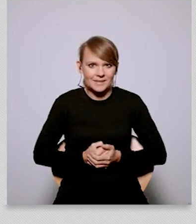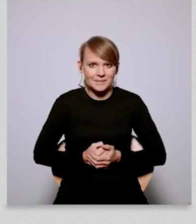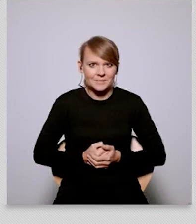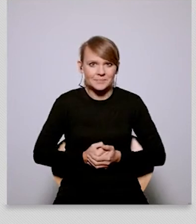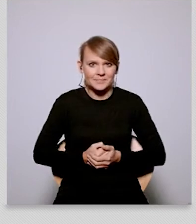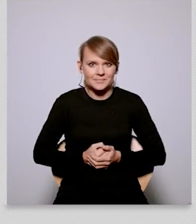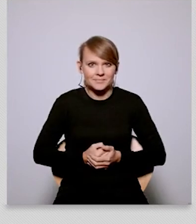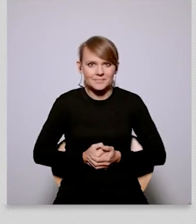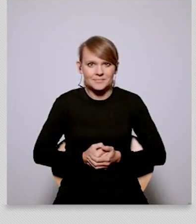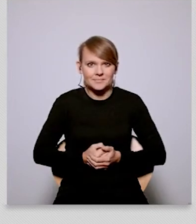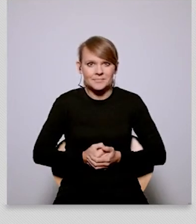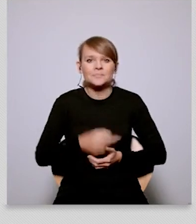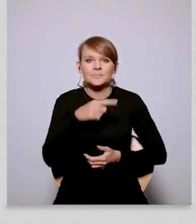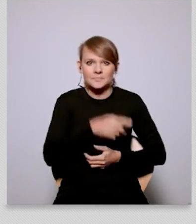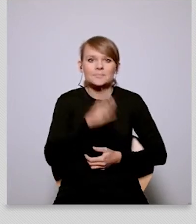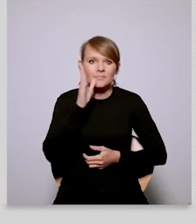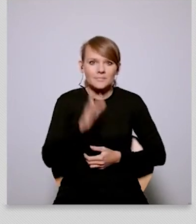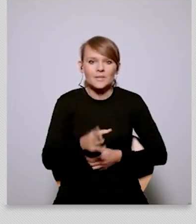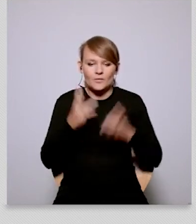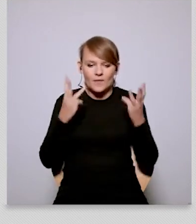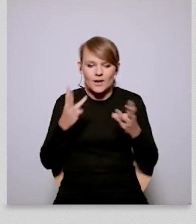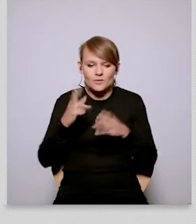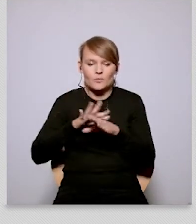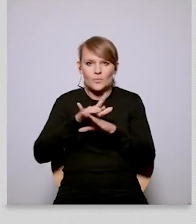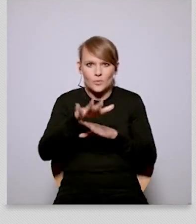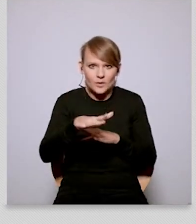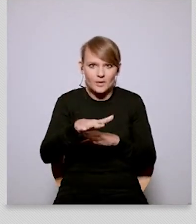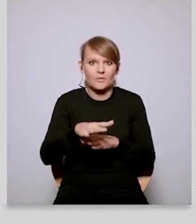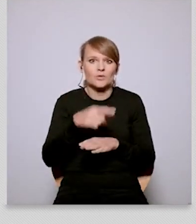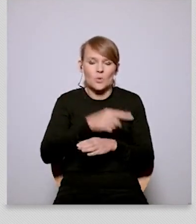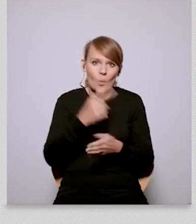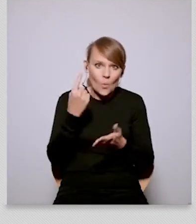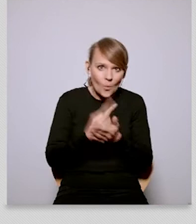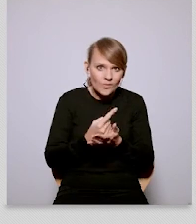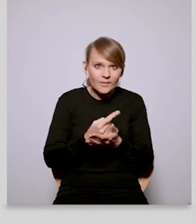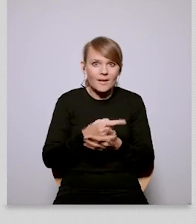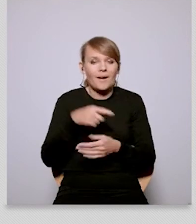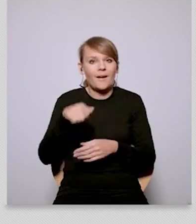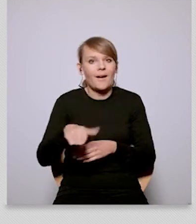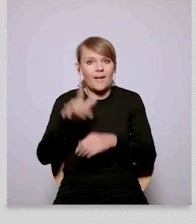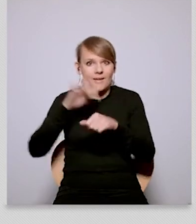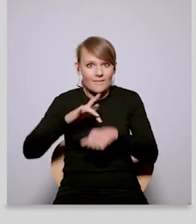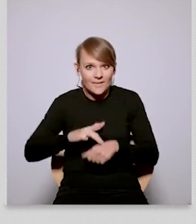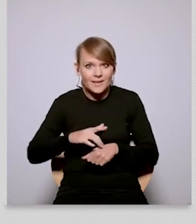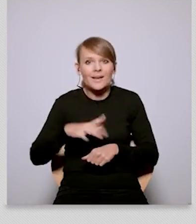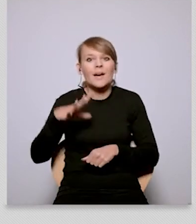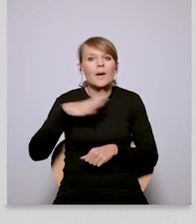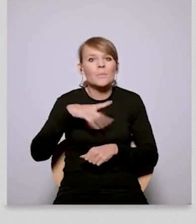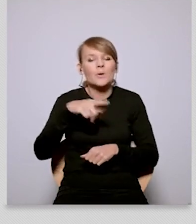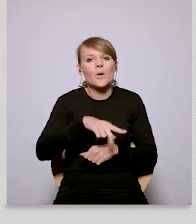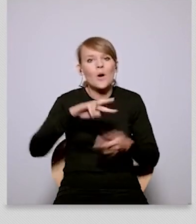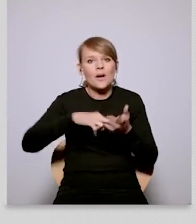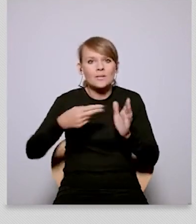to będzie miało istotny wpływ na to czy uda nam się achnąć rezultaty które sobie założyliśmy w ramach pakietu Fit for 55